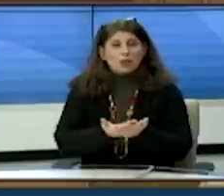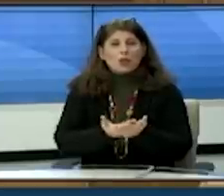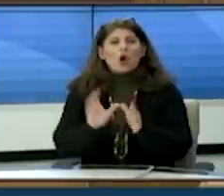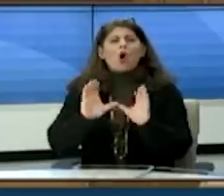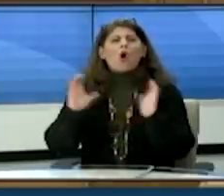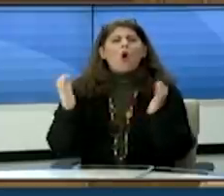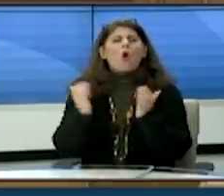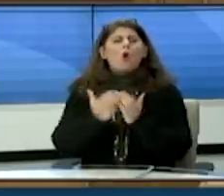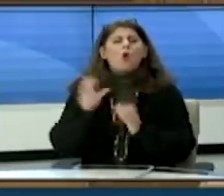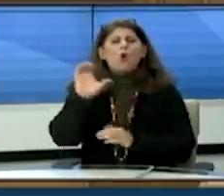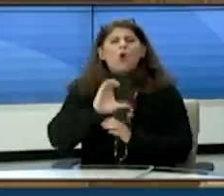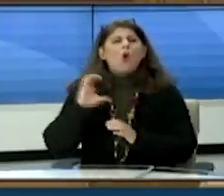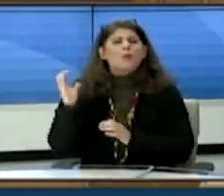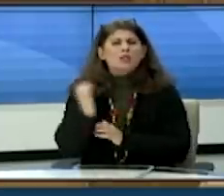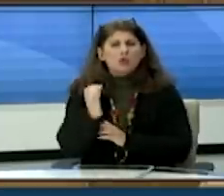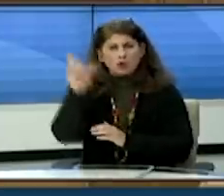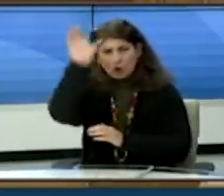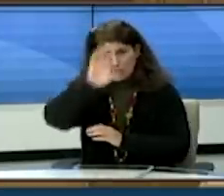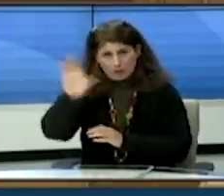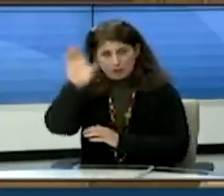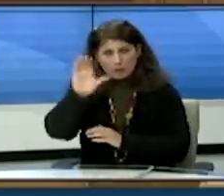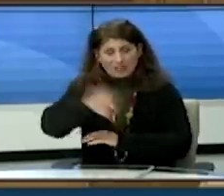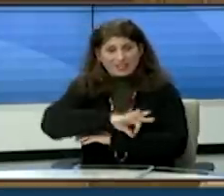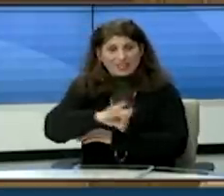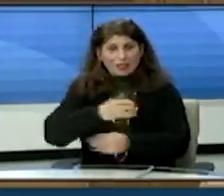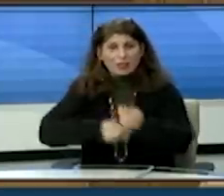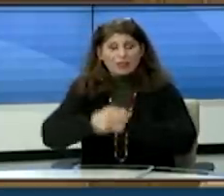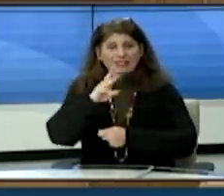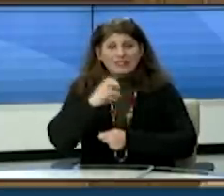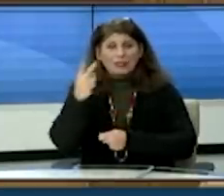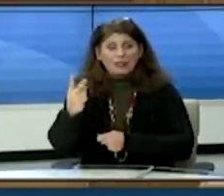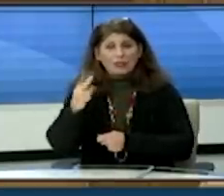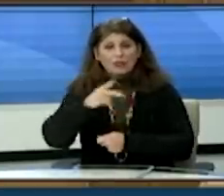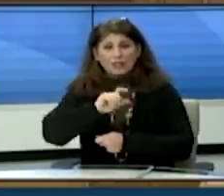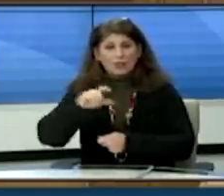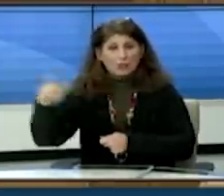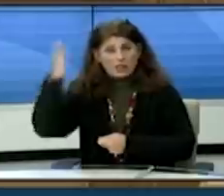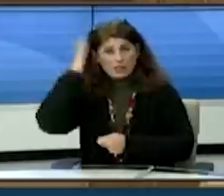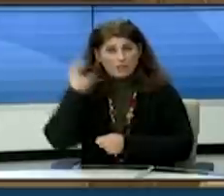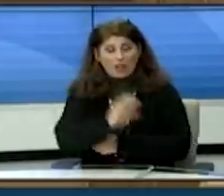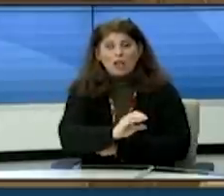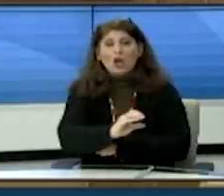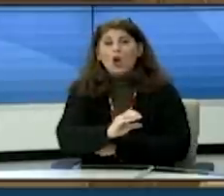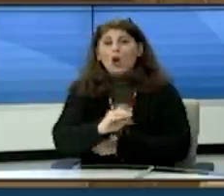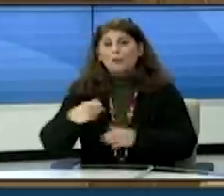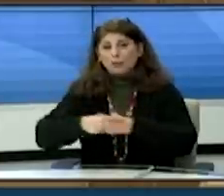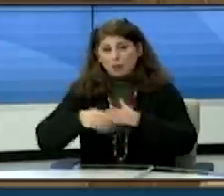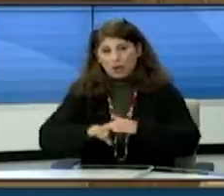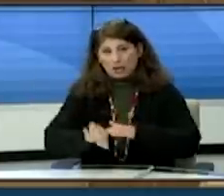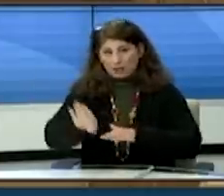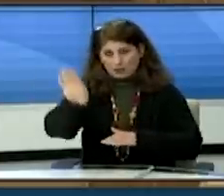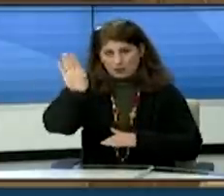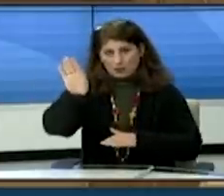Κομισιόν το σχέδιο διαχείρισης των 32 δισεκατομμυρίων ευρώ για το κεφάλαιο από το Ταμείο